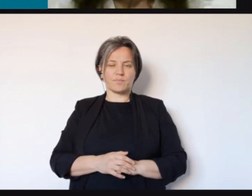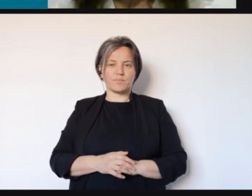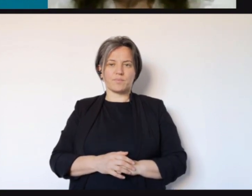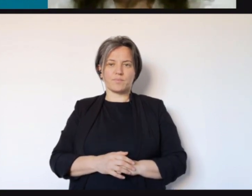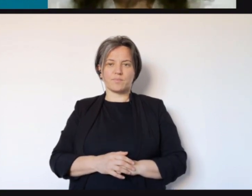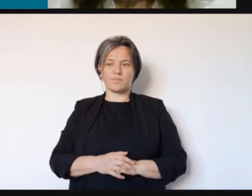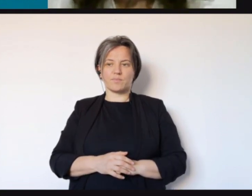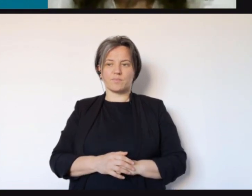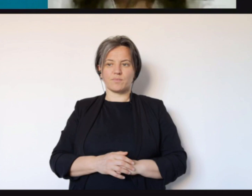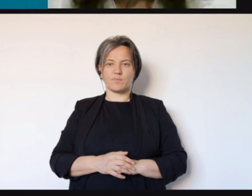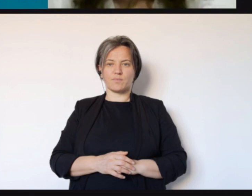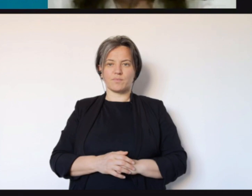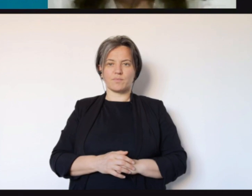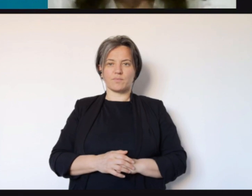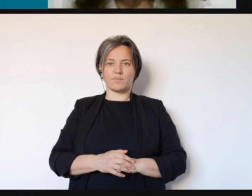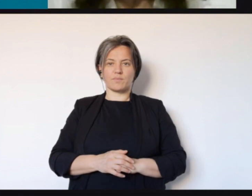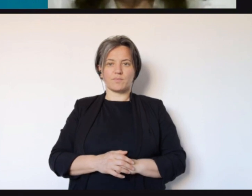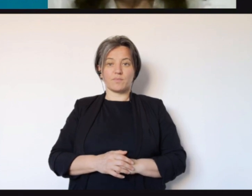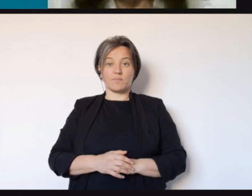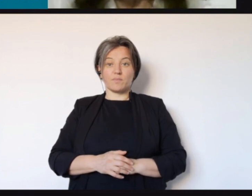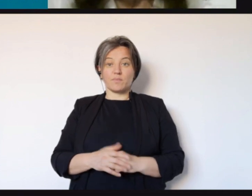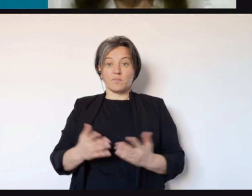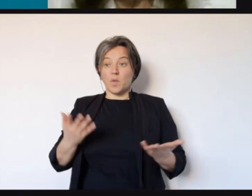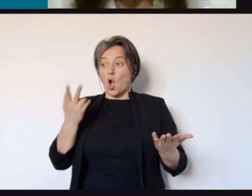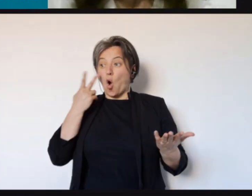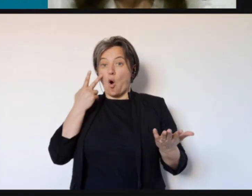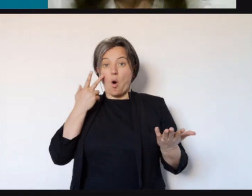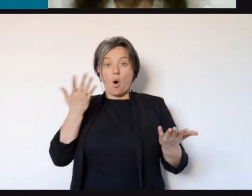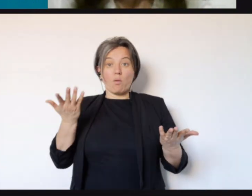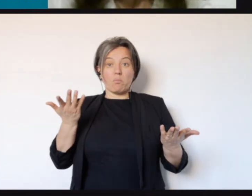non ho visto nessuno che ha iniziato a pensarci.